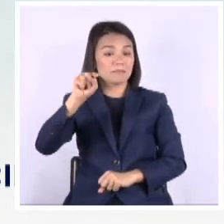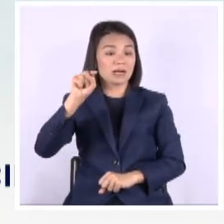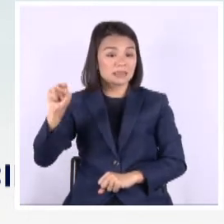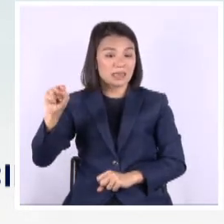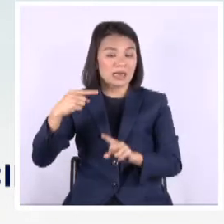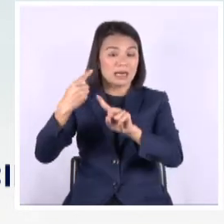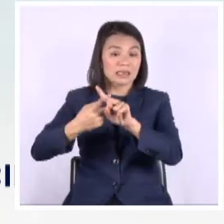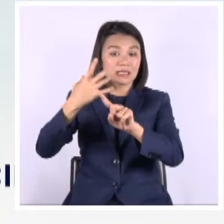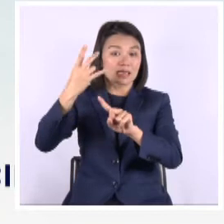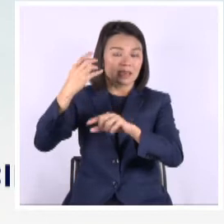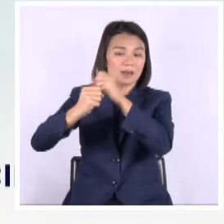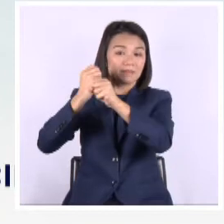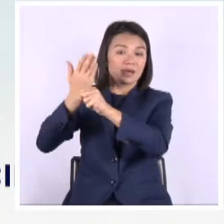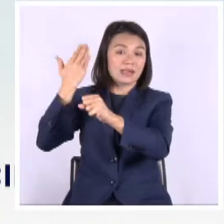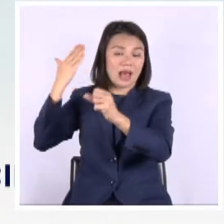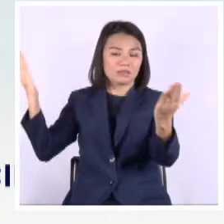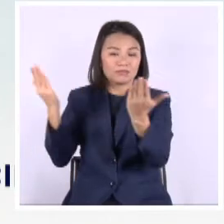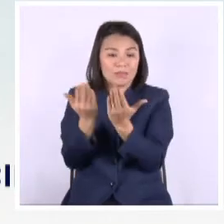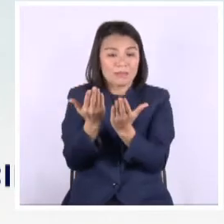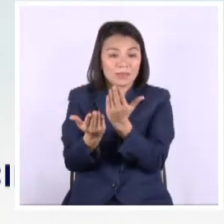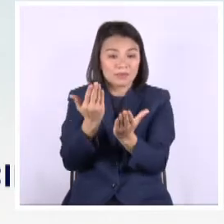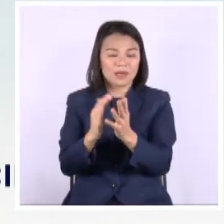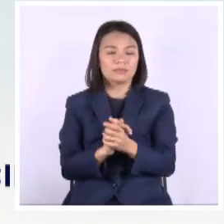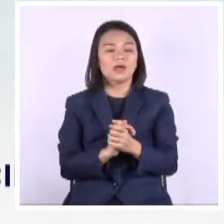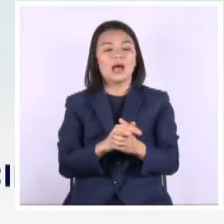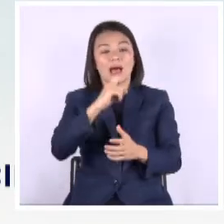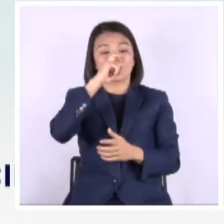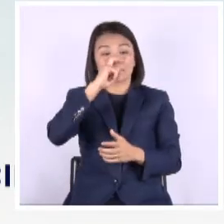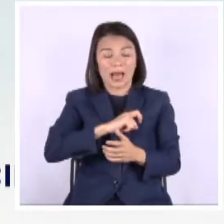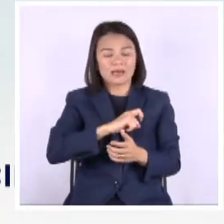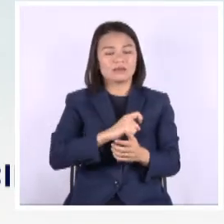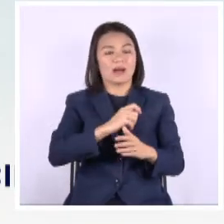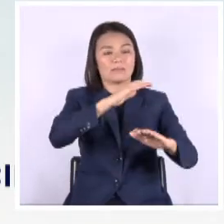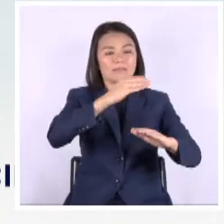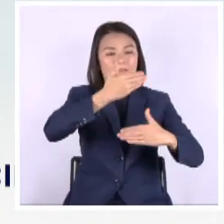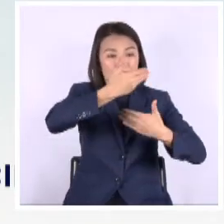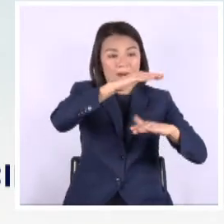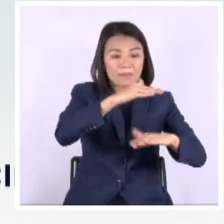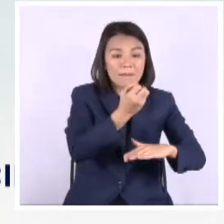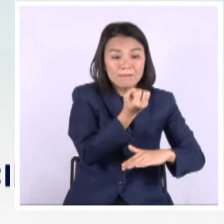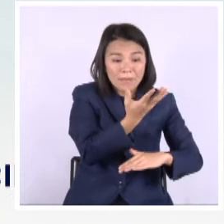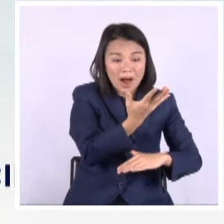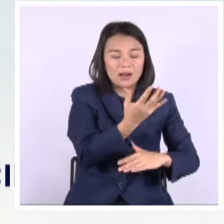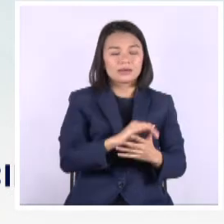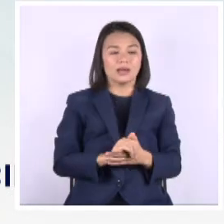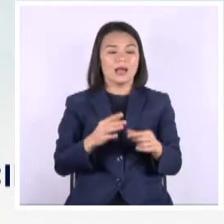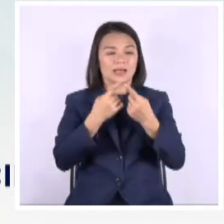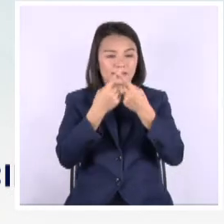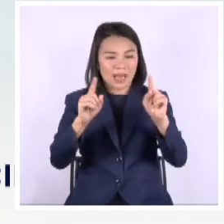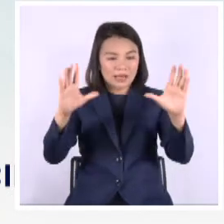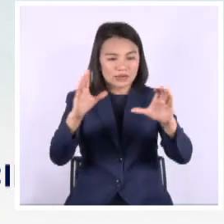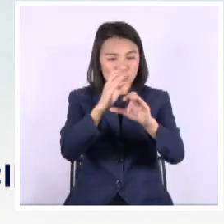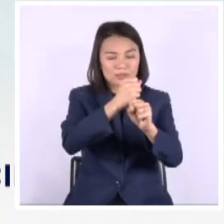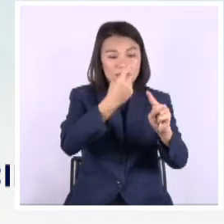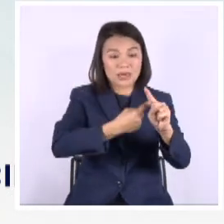เดียวกันของปีที่แล้วทำให้เล่นกระดาคมครับไทยเกินดุลการค้าไป3313ล้านดอลลาร์สหรัฐแต่ว่าภาพรวม 7